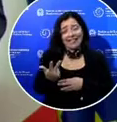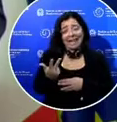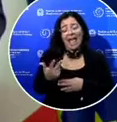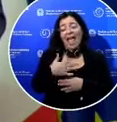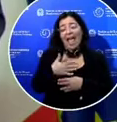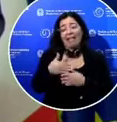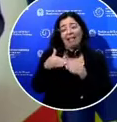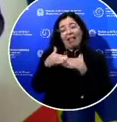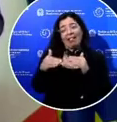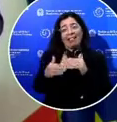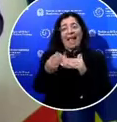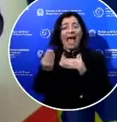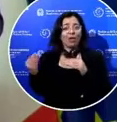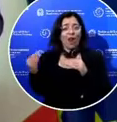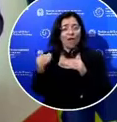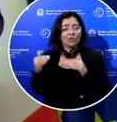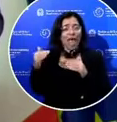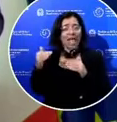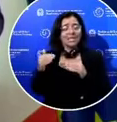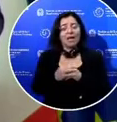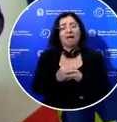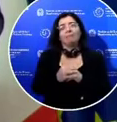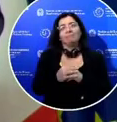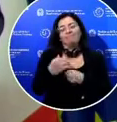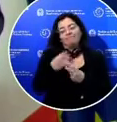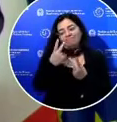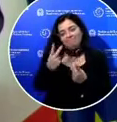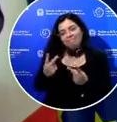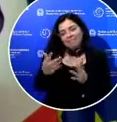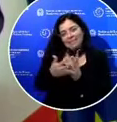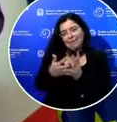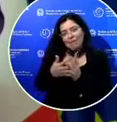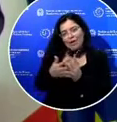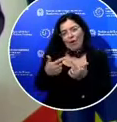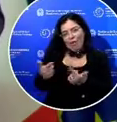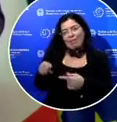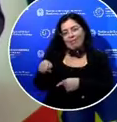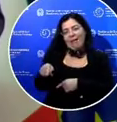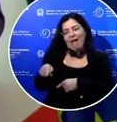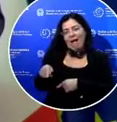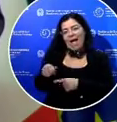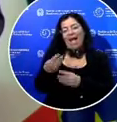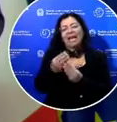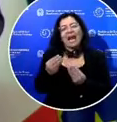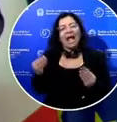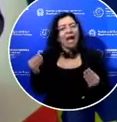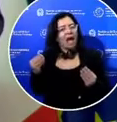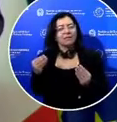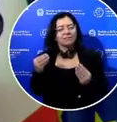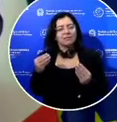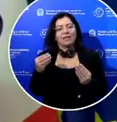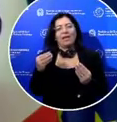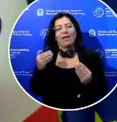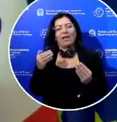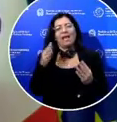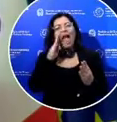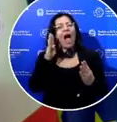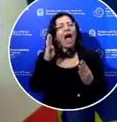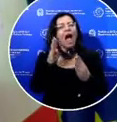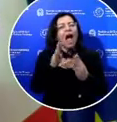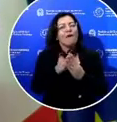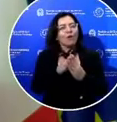pre-adolescenti e adolescenti ho visto la difficoltà con cui i nostri ragazzi hanno affrontato